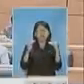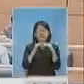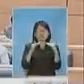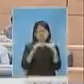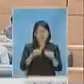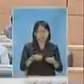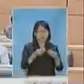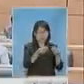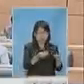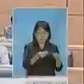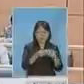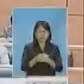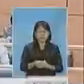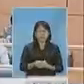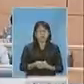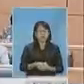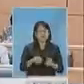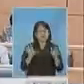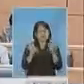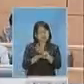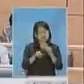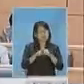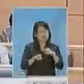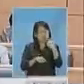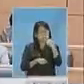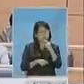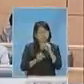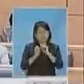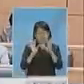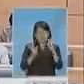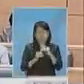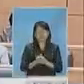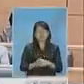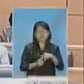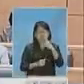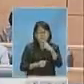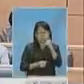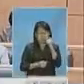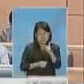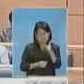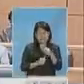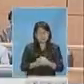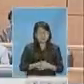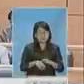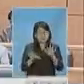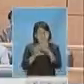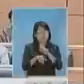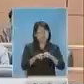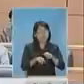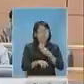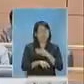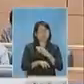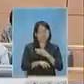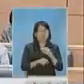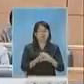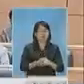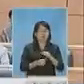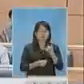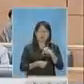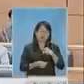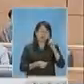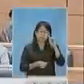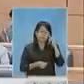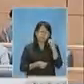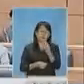วาทกรรมที่ฟังดูคมคายครับฟังดูแล้วคนลุกคนพองน่ากลัวโดยบางทีอาจจะไม่เข้าใจ